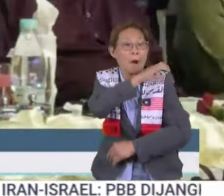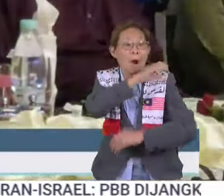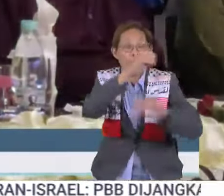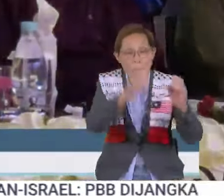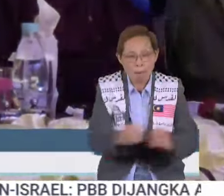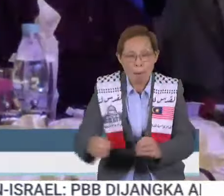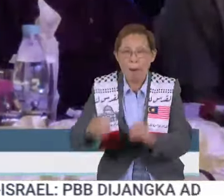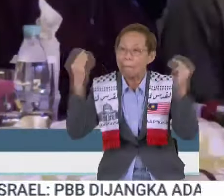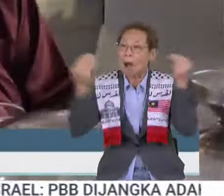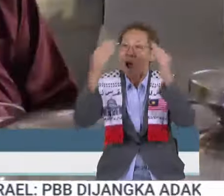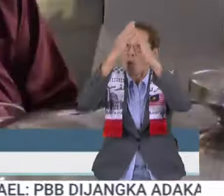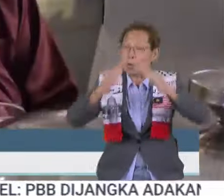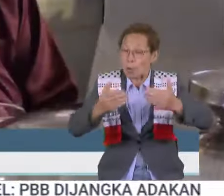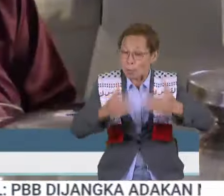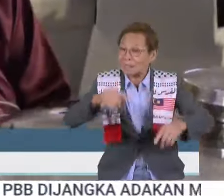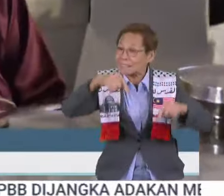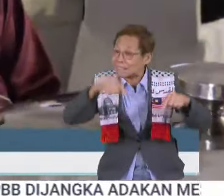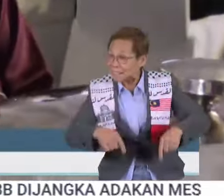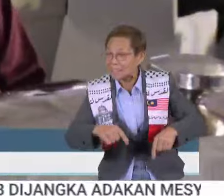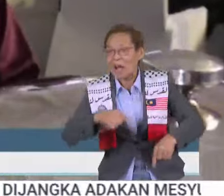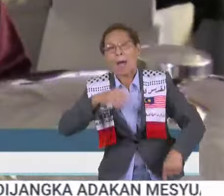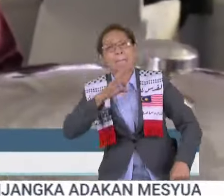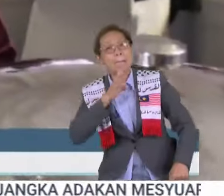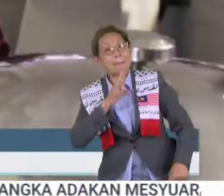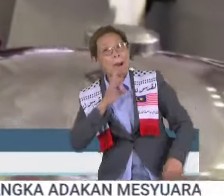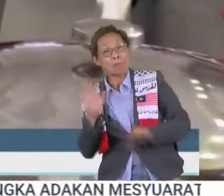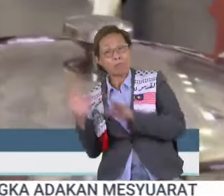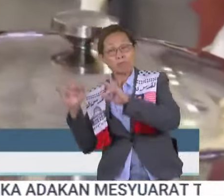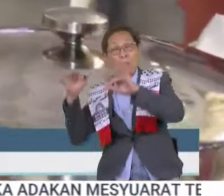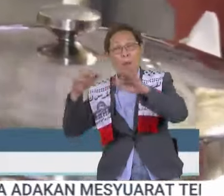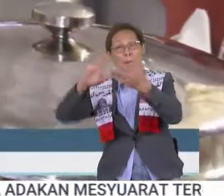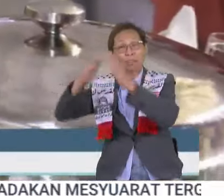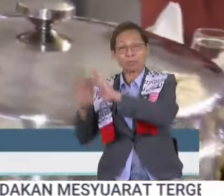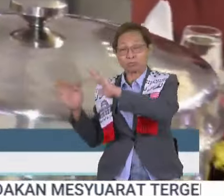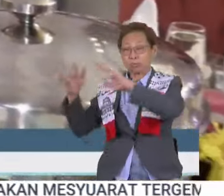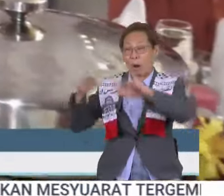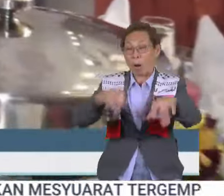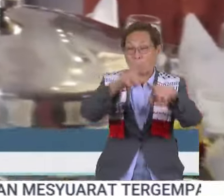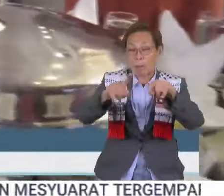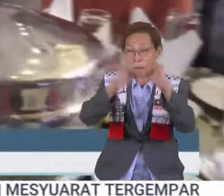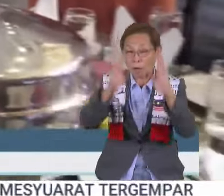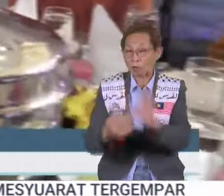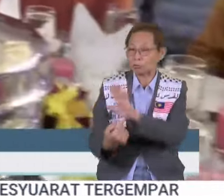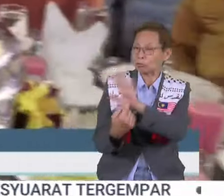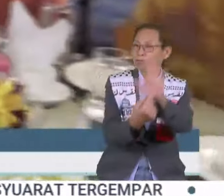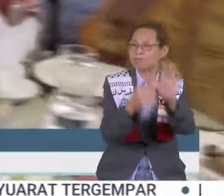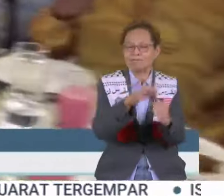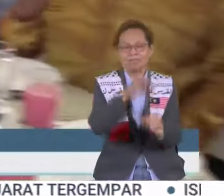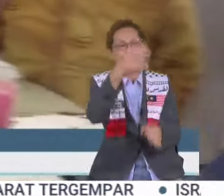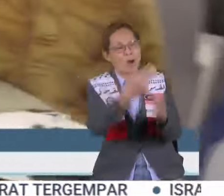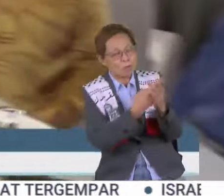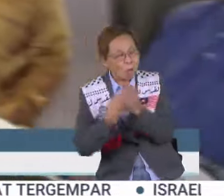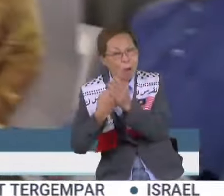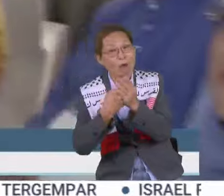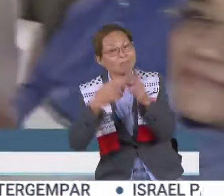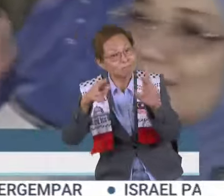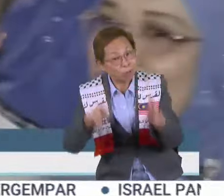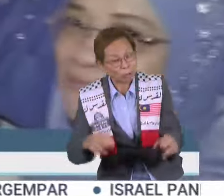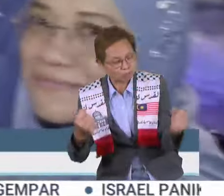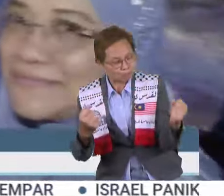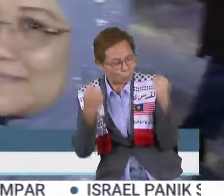Majlis Rumah Terbuka Aidilfitri ini menyifatkan kehadiran masyarakat pelbagai kaum menunjukkan semangat perpaduan rakyat